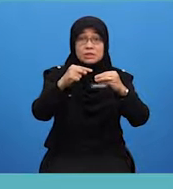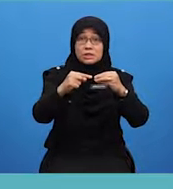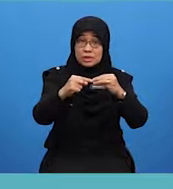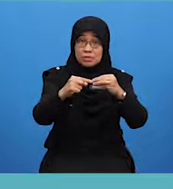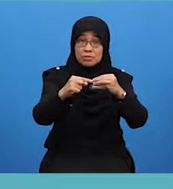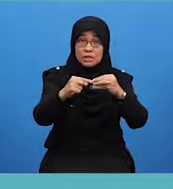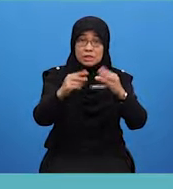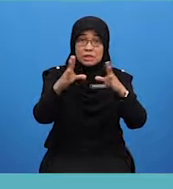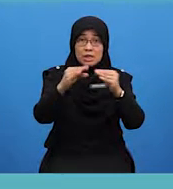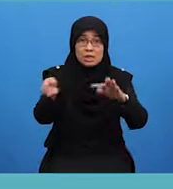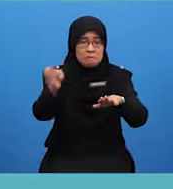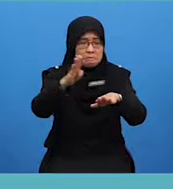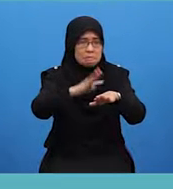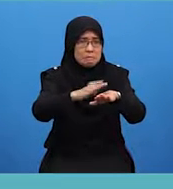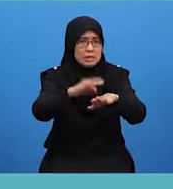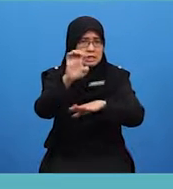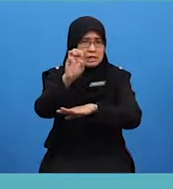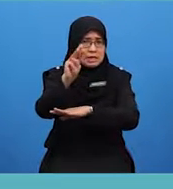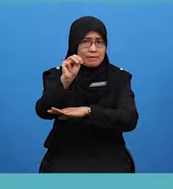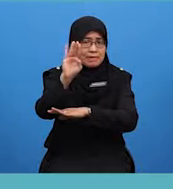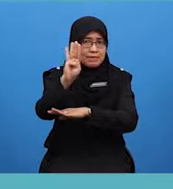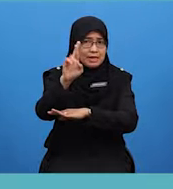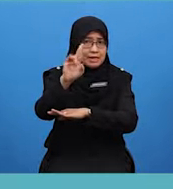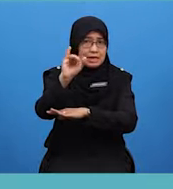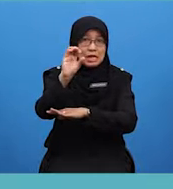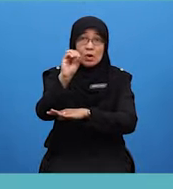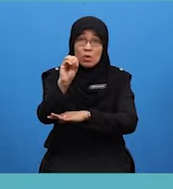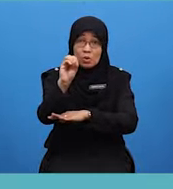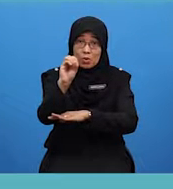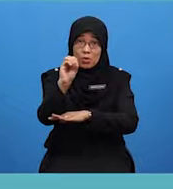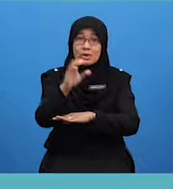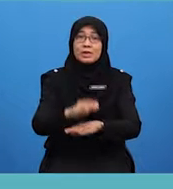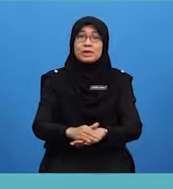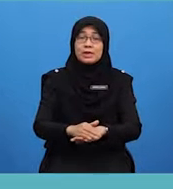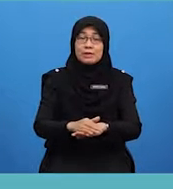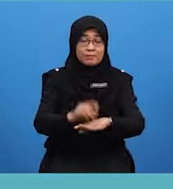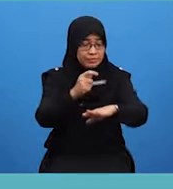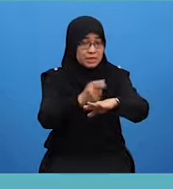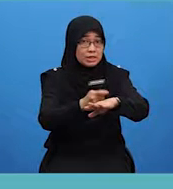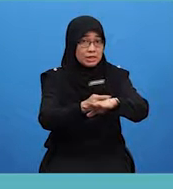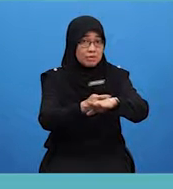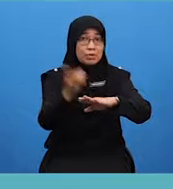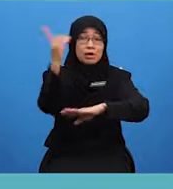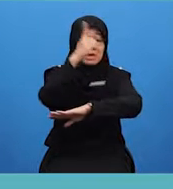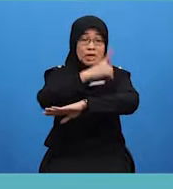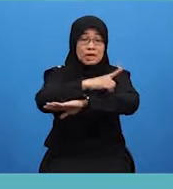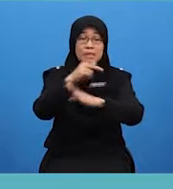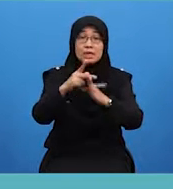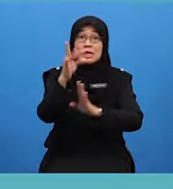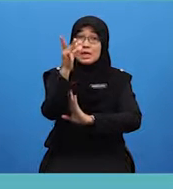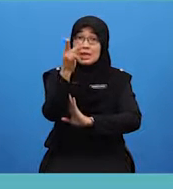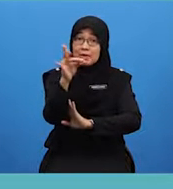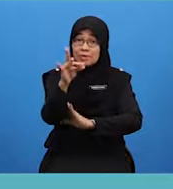berlaku dan penempelan embrio di dinding embrio. Tempoh untuk fasa kedua ialah hari